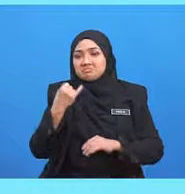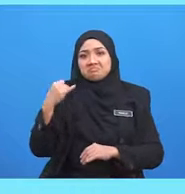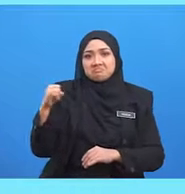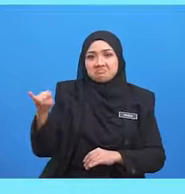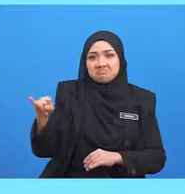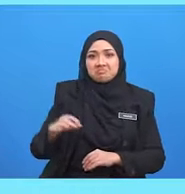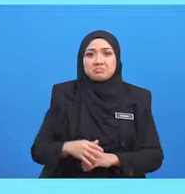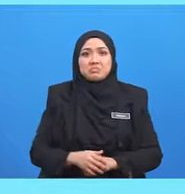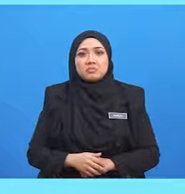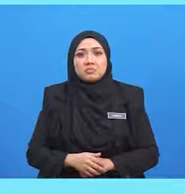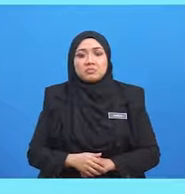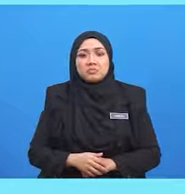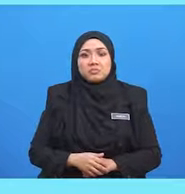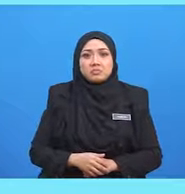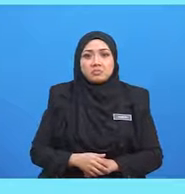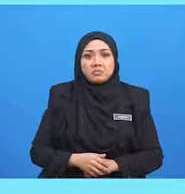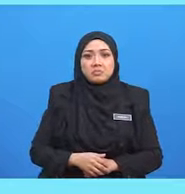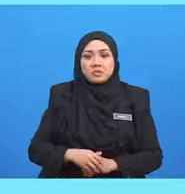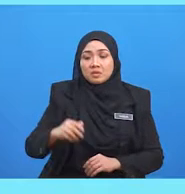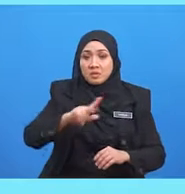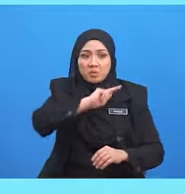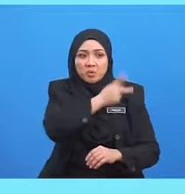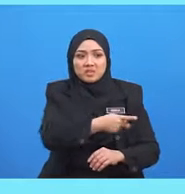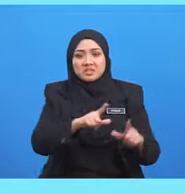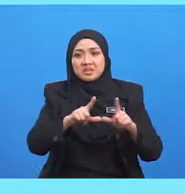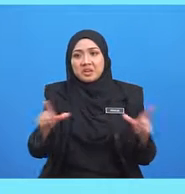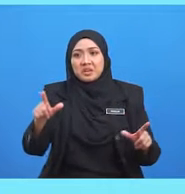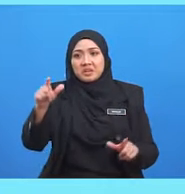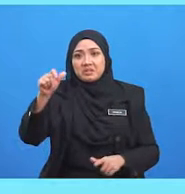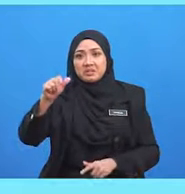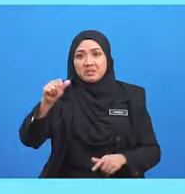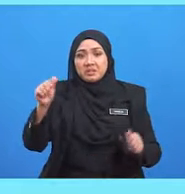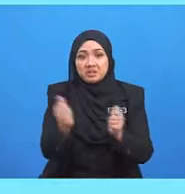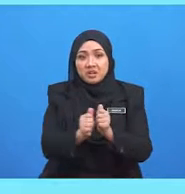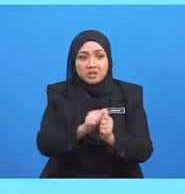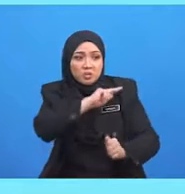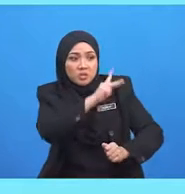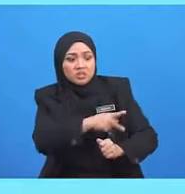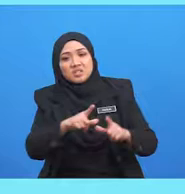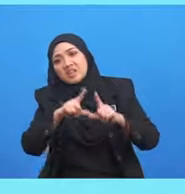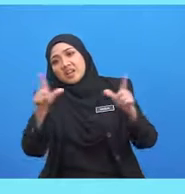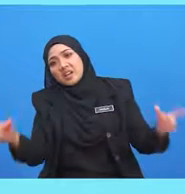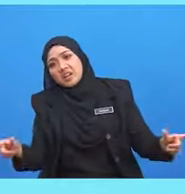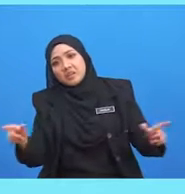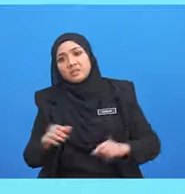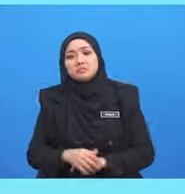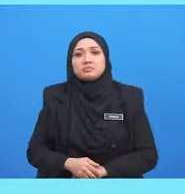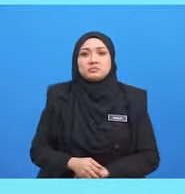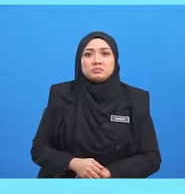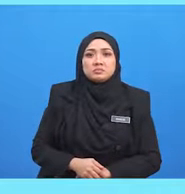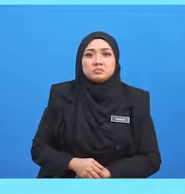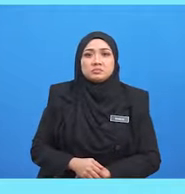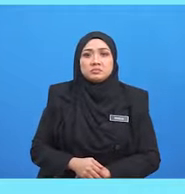tidak layak bagi Allah SWT, meyakini kewujudan kuasa lain yang memerintah